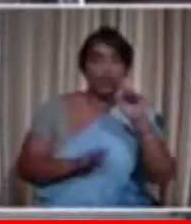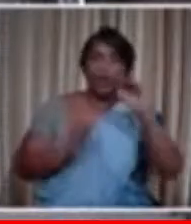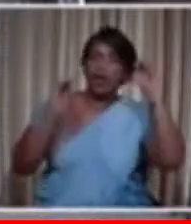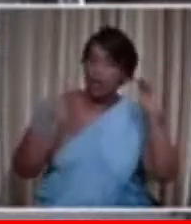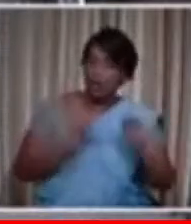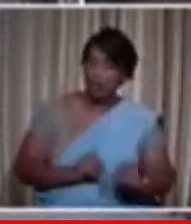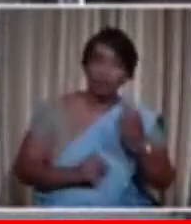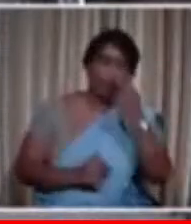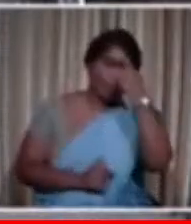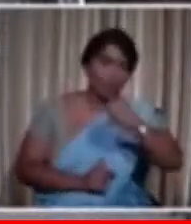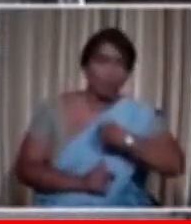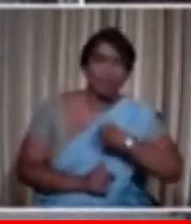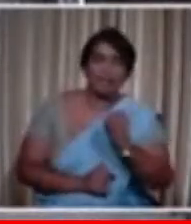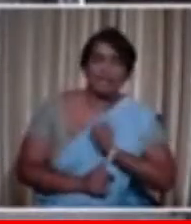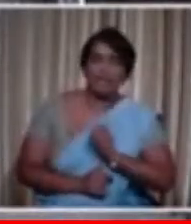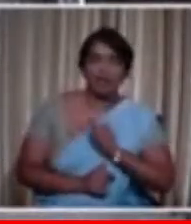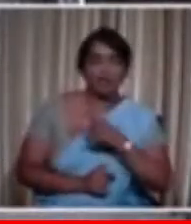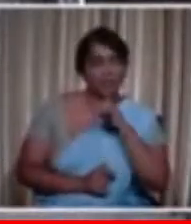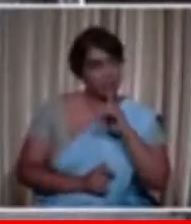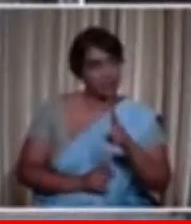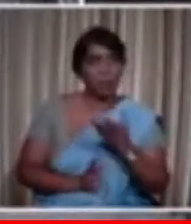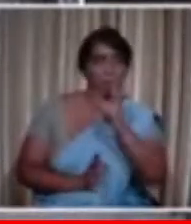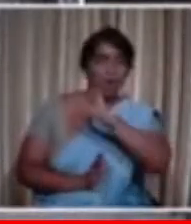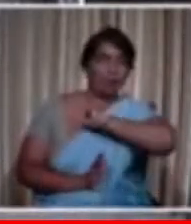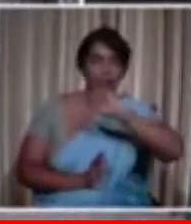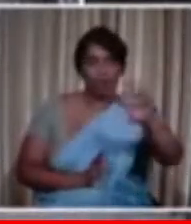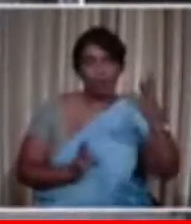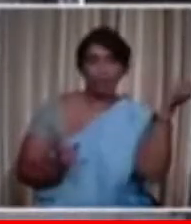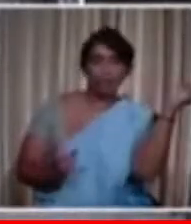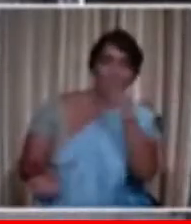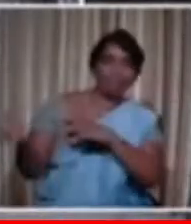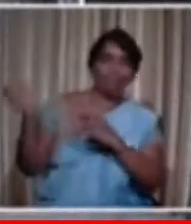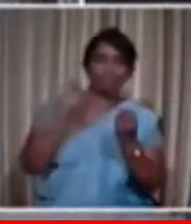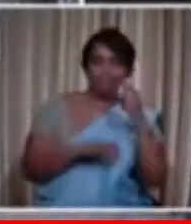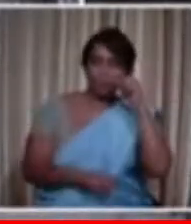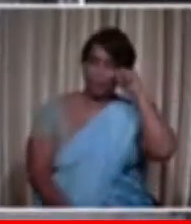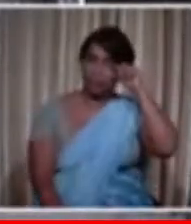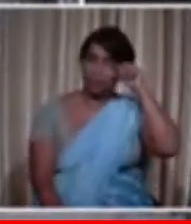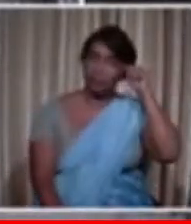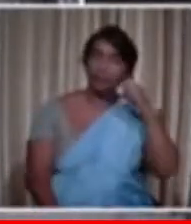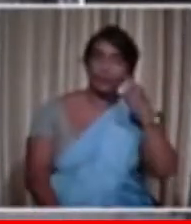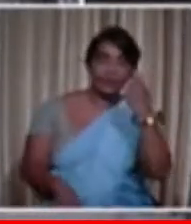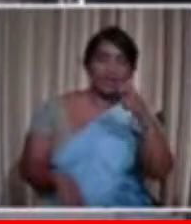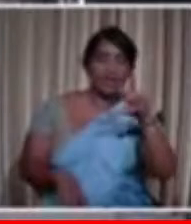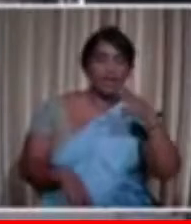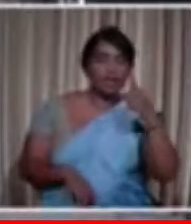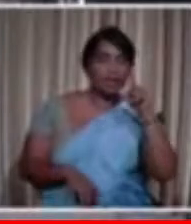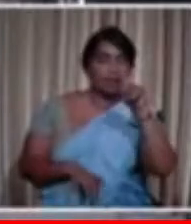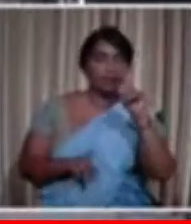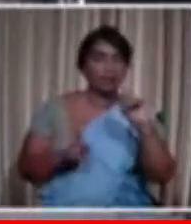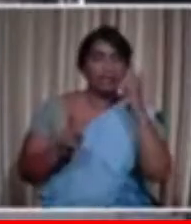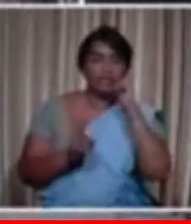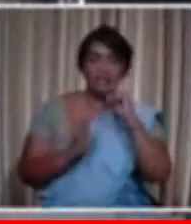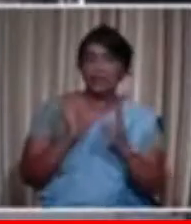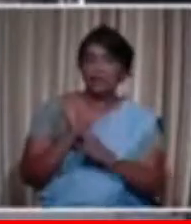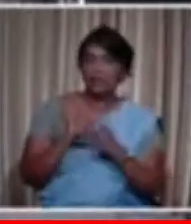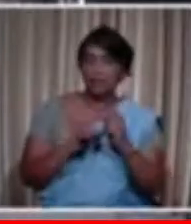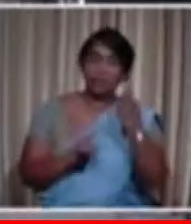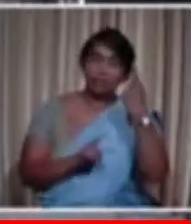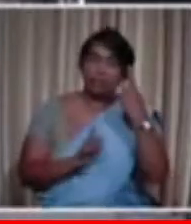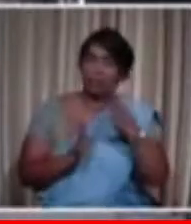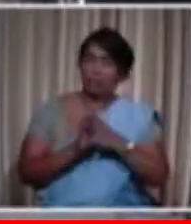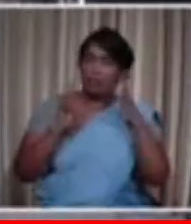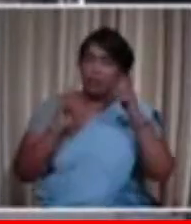වුණා කියලා අපේ පැත්තට බෝලේ පාස් කරන්න පුළුවන්. ගරු කතානායකතුමනි 1971 දී කරල්ලක් ඇති වුණා. දාස්